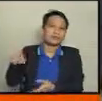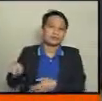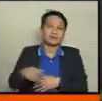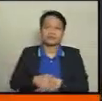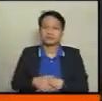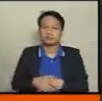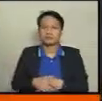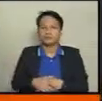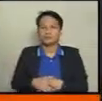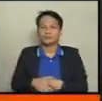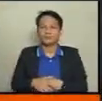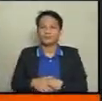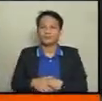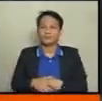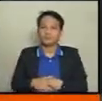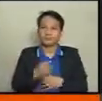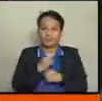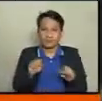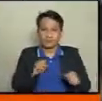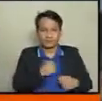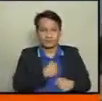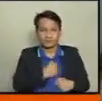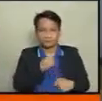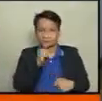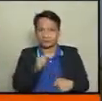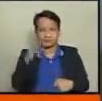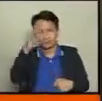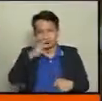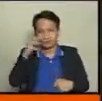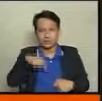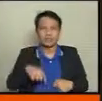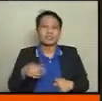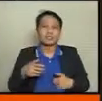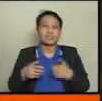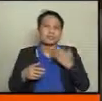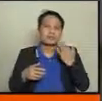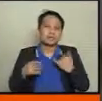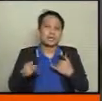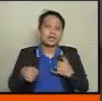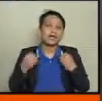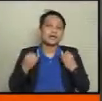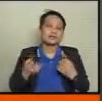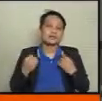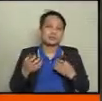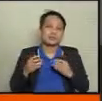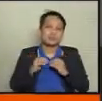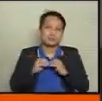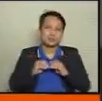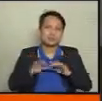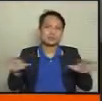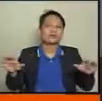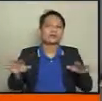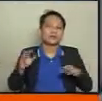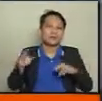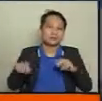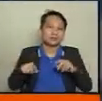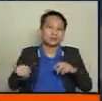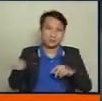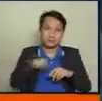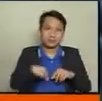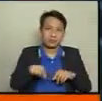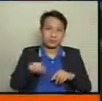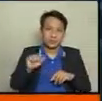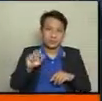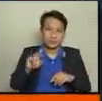mga kamag-anak. Tungkol naman sa seguridad ay hindi dapat mag-alala ang ating mga kababayan dahil nakakalat sa buong paligid ng Araneta City